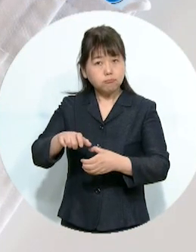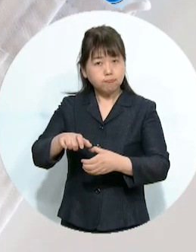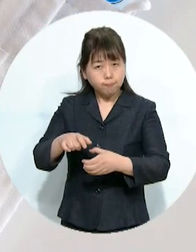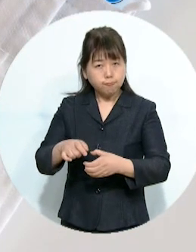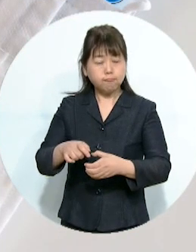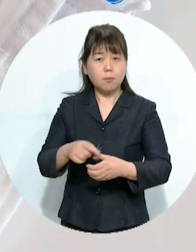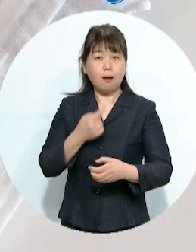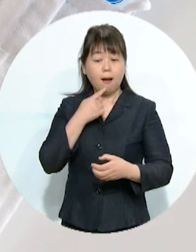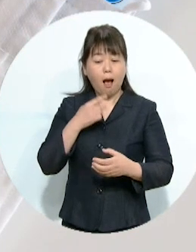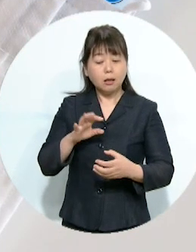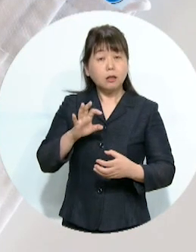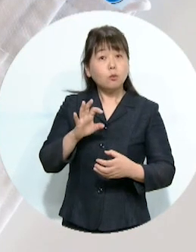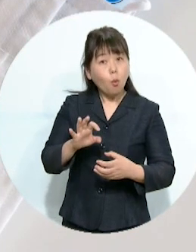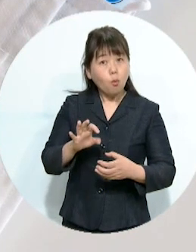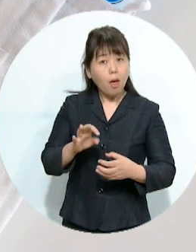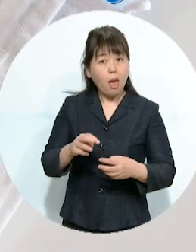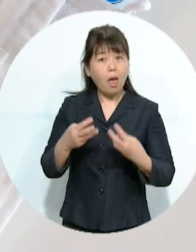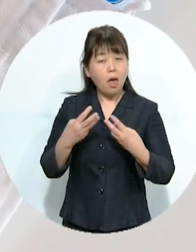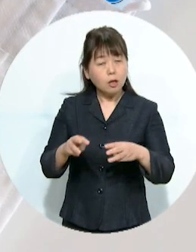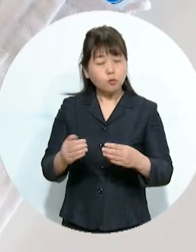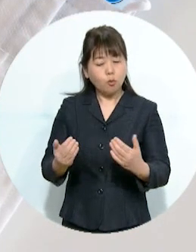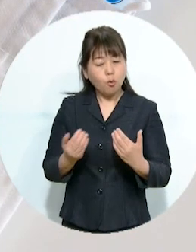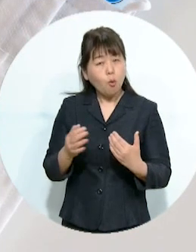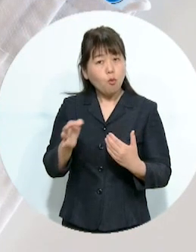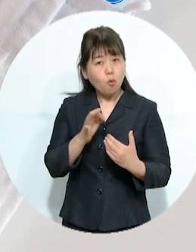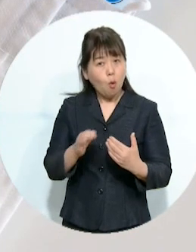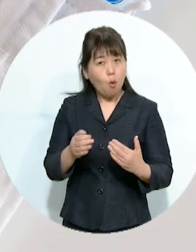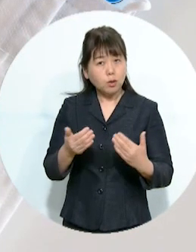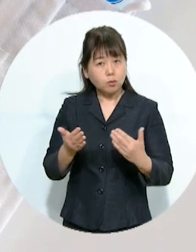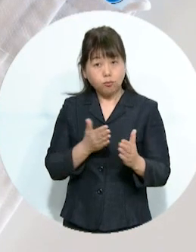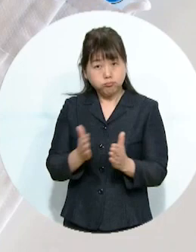や簡易トイレなどの非常用品を備えています。